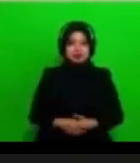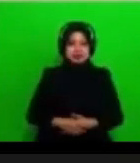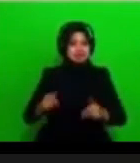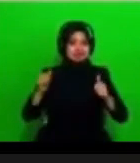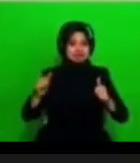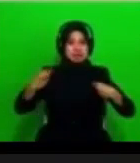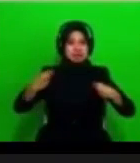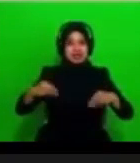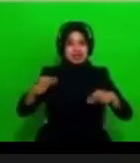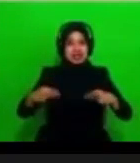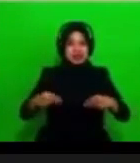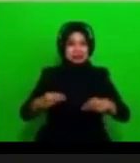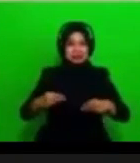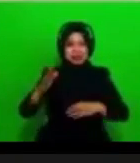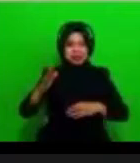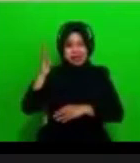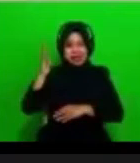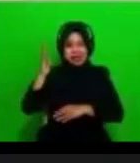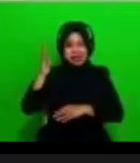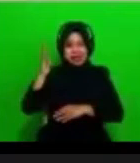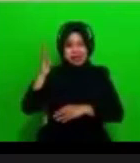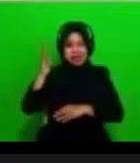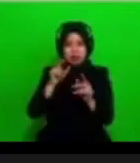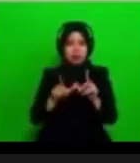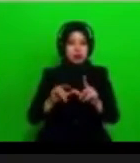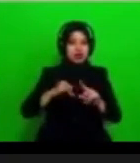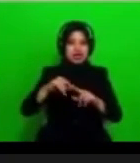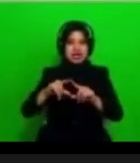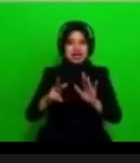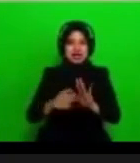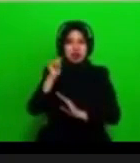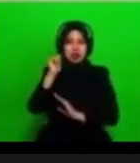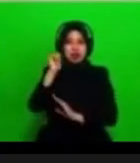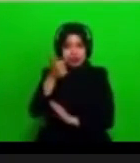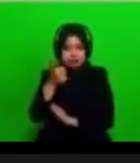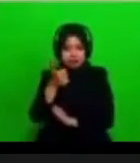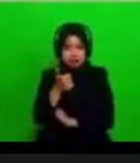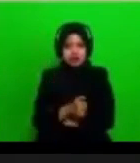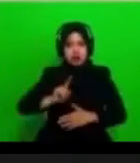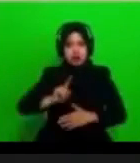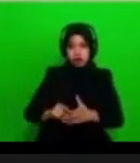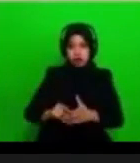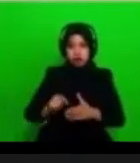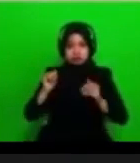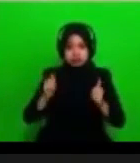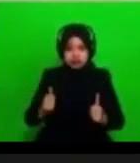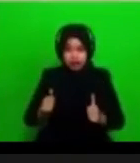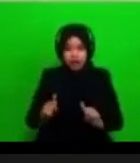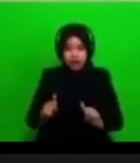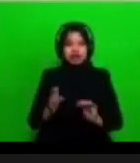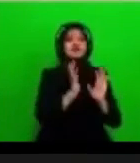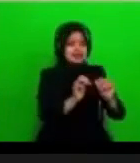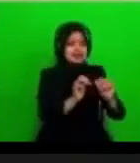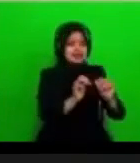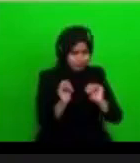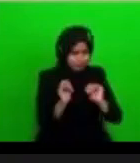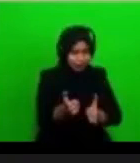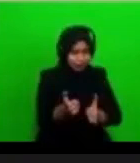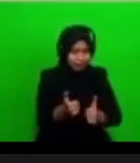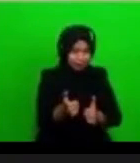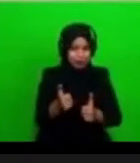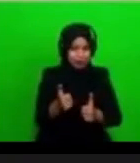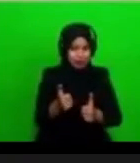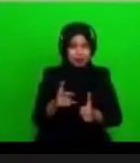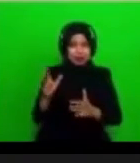ke materi yang akan disampaikan oleh narasumber kita, Bapak Wikan. Baik. Langsung bisa kita mulai? Sudah sepertinya sudah siap.